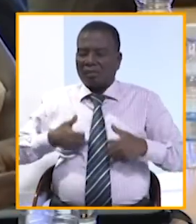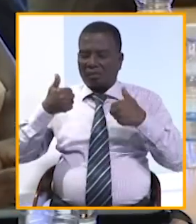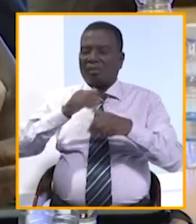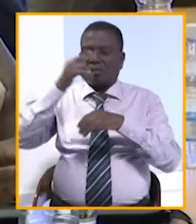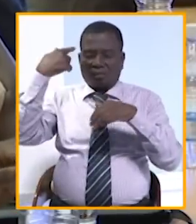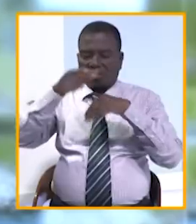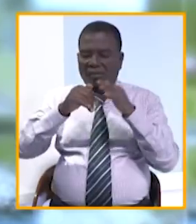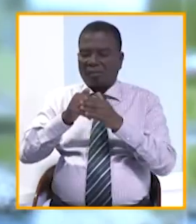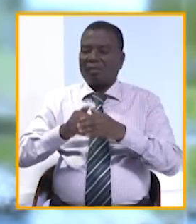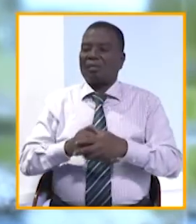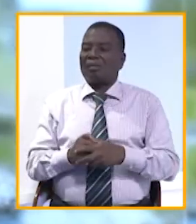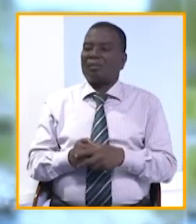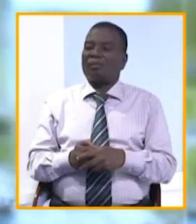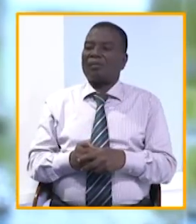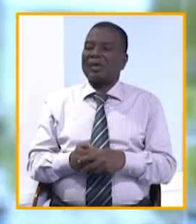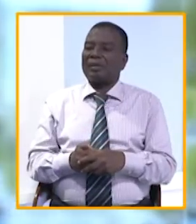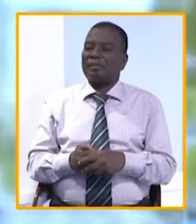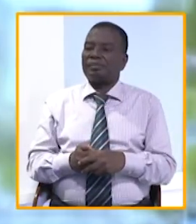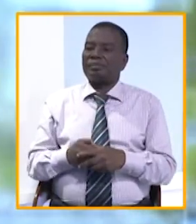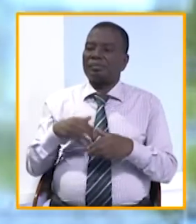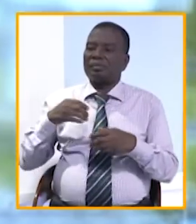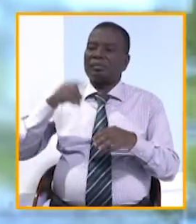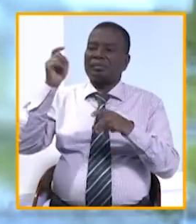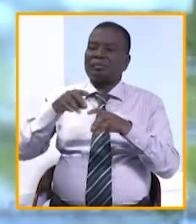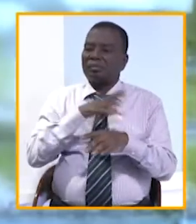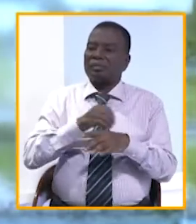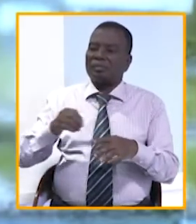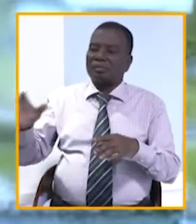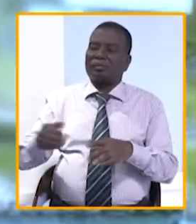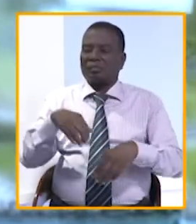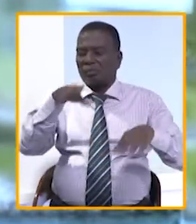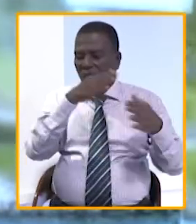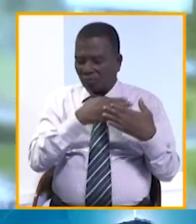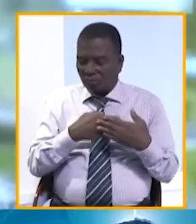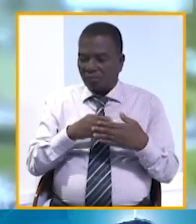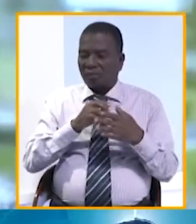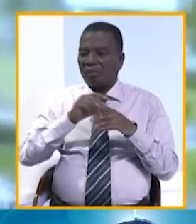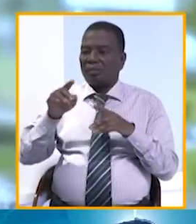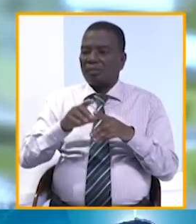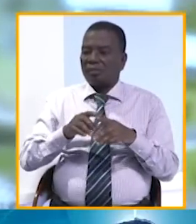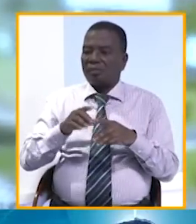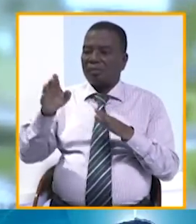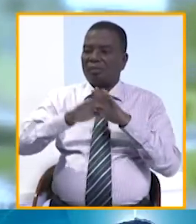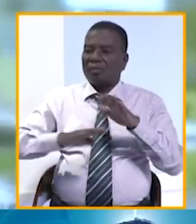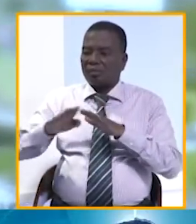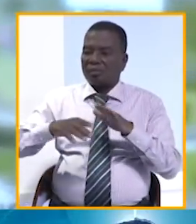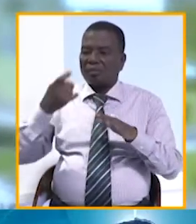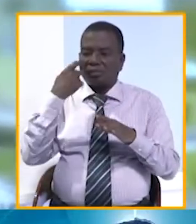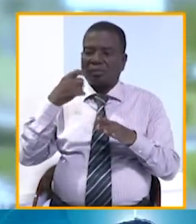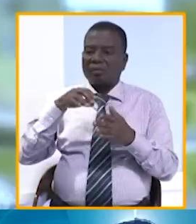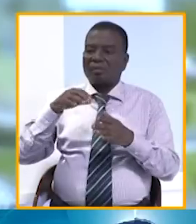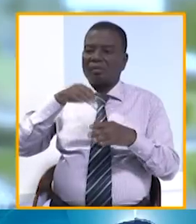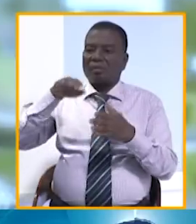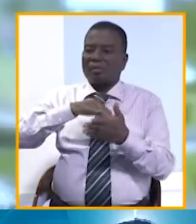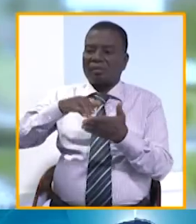tous. Les défis et perspectives dans la prévention de la prise en charge des victimes de violences basées sur le genre étaient au centre